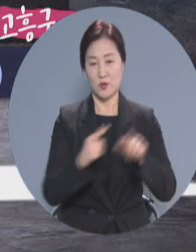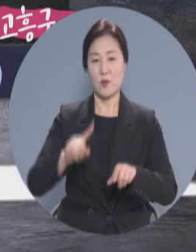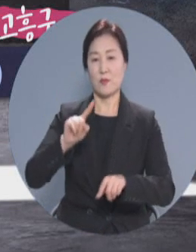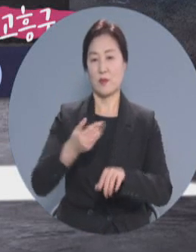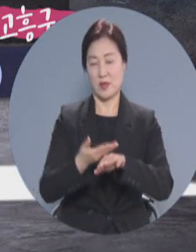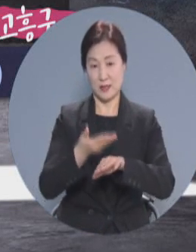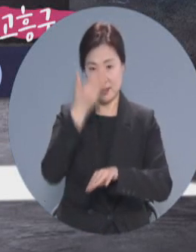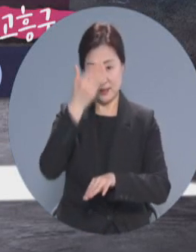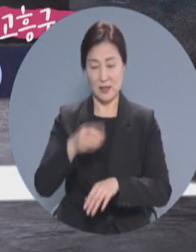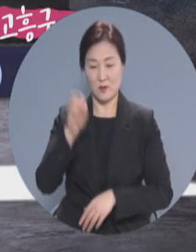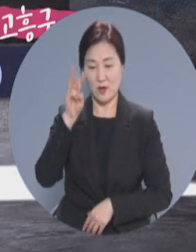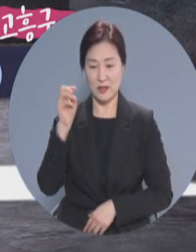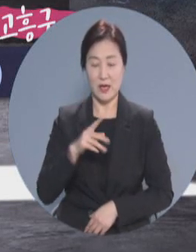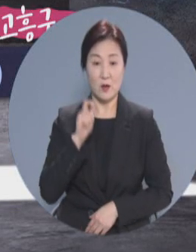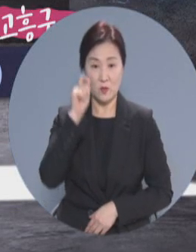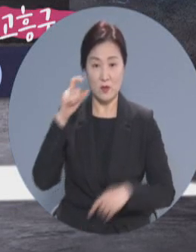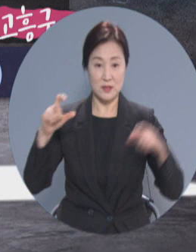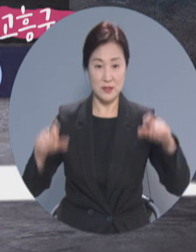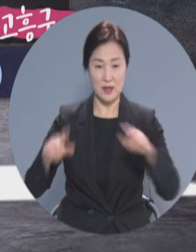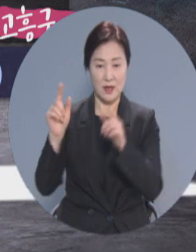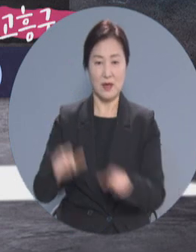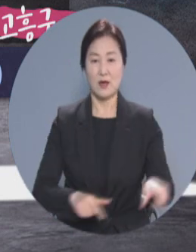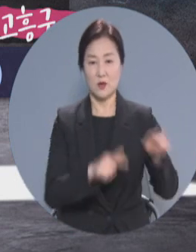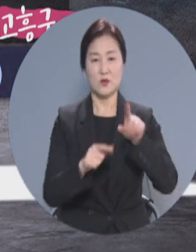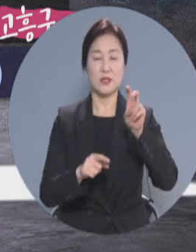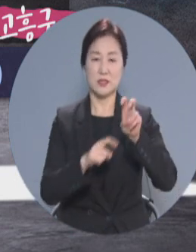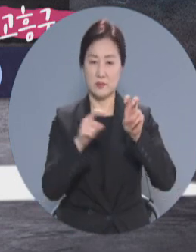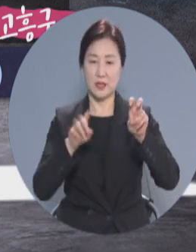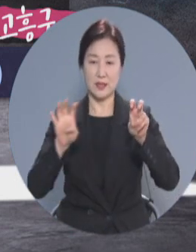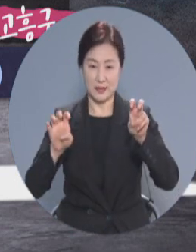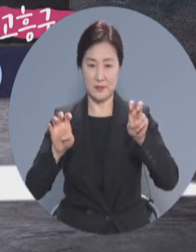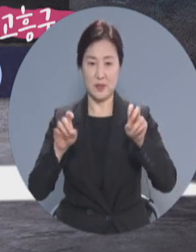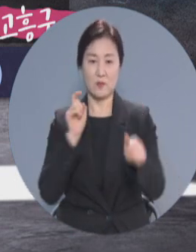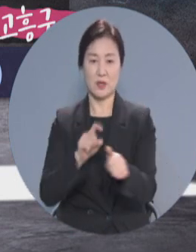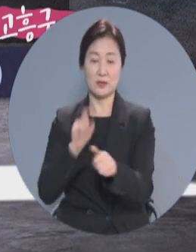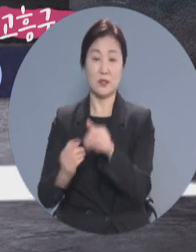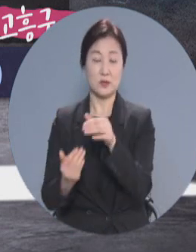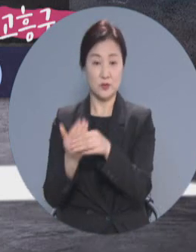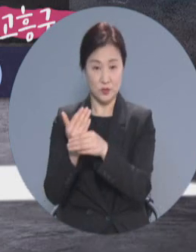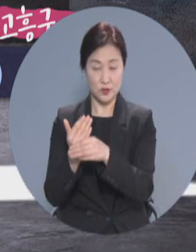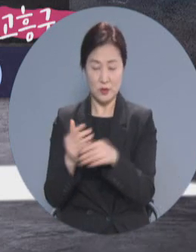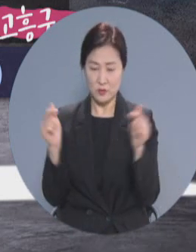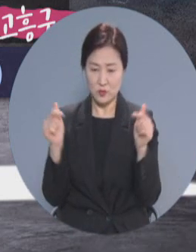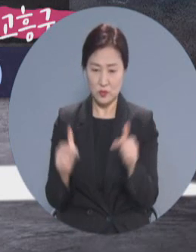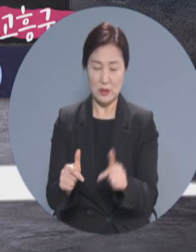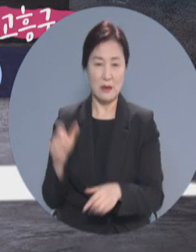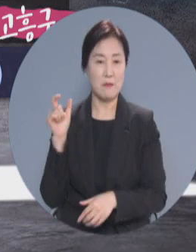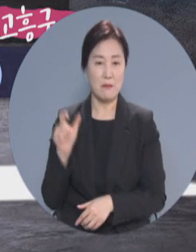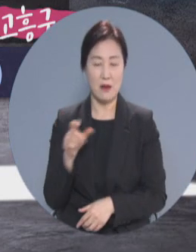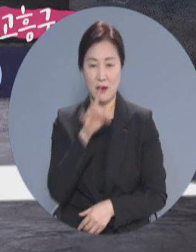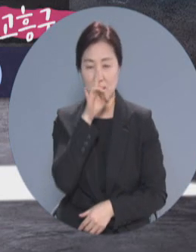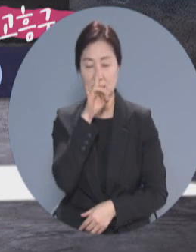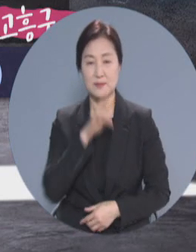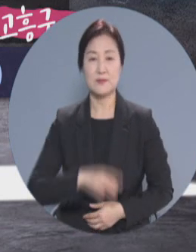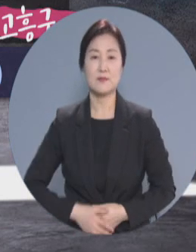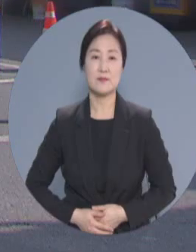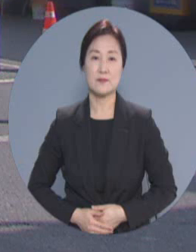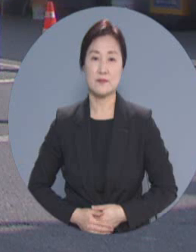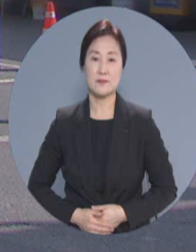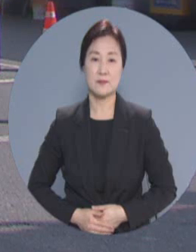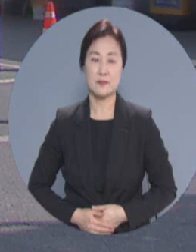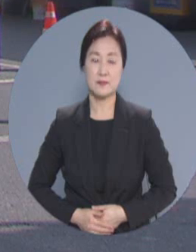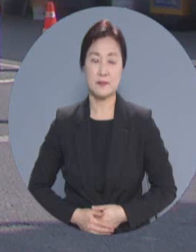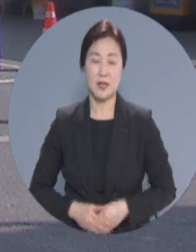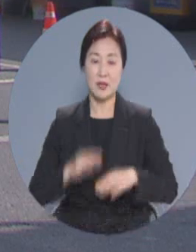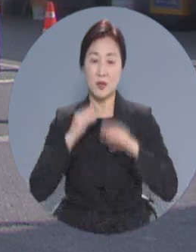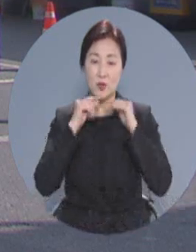중반, 광양과 고흥은 하루 20명에서 90명대 확진자가 감소세 없이 꾸준히 발생했습니다. 지난